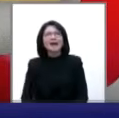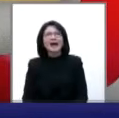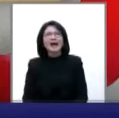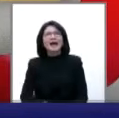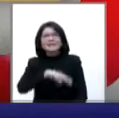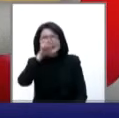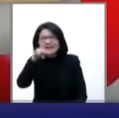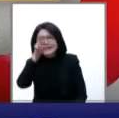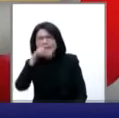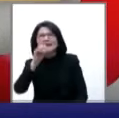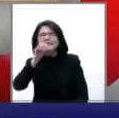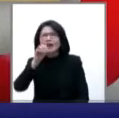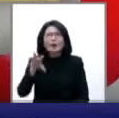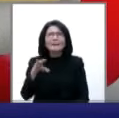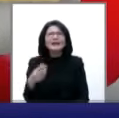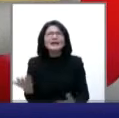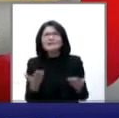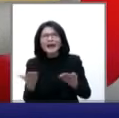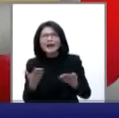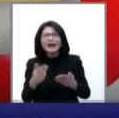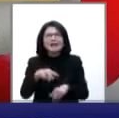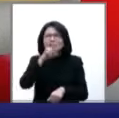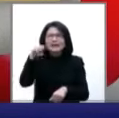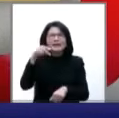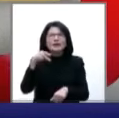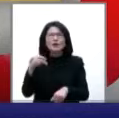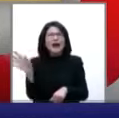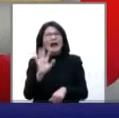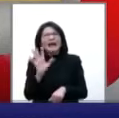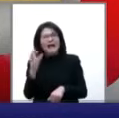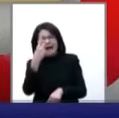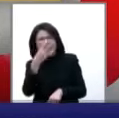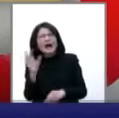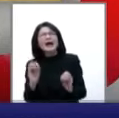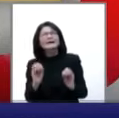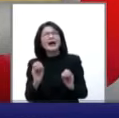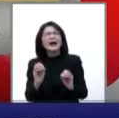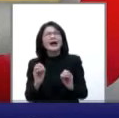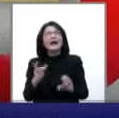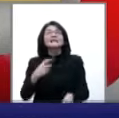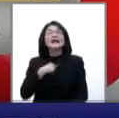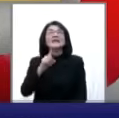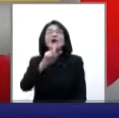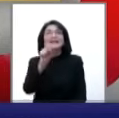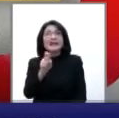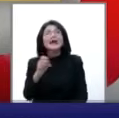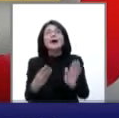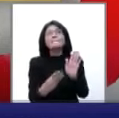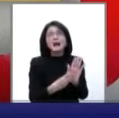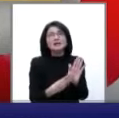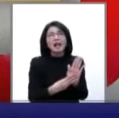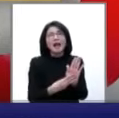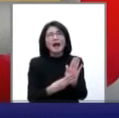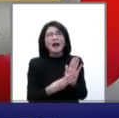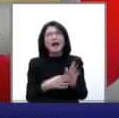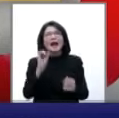03 ketika mengatakan receh ya Nah apakah verbal yang mengatakan receh ini kemudian juga disertai